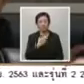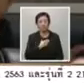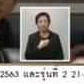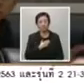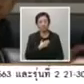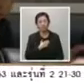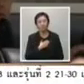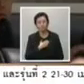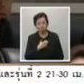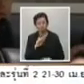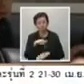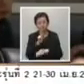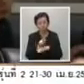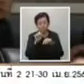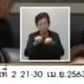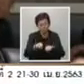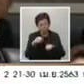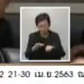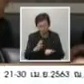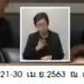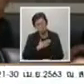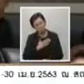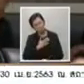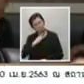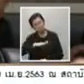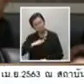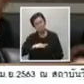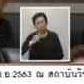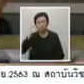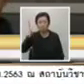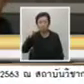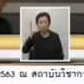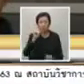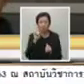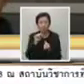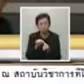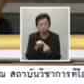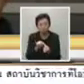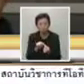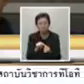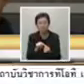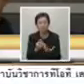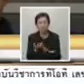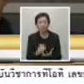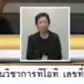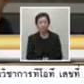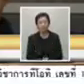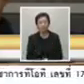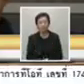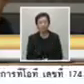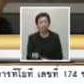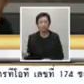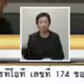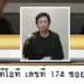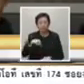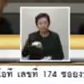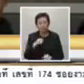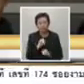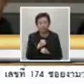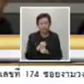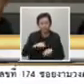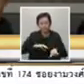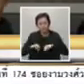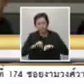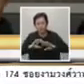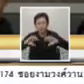คำวินิจฉัยของท่านประธานที่ว่าเราจะอภิปรายได้เฉพาะเรื่องที่ก่อนหลังจากเข้ามาบริหารราชการแผ่นดินแล้วเท่